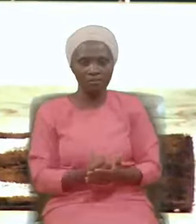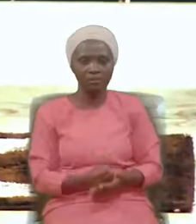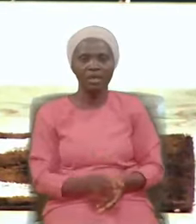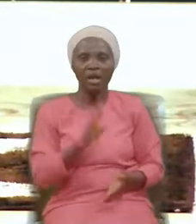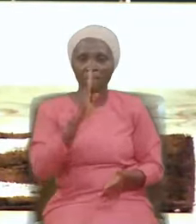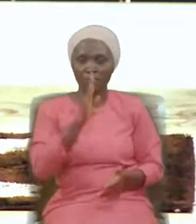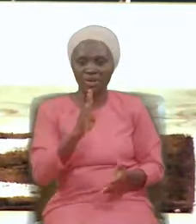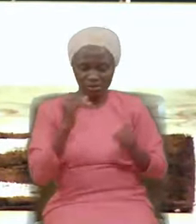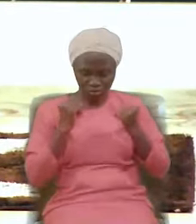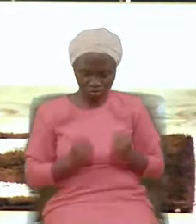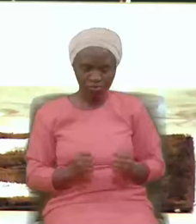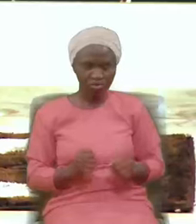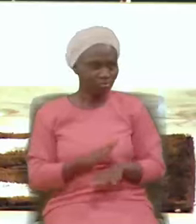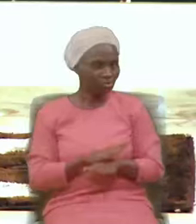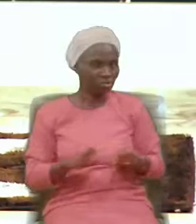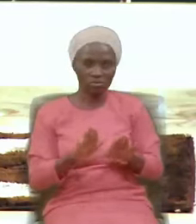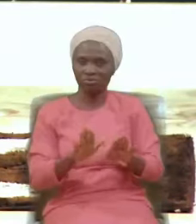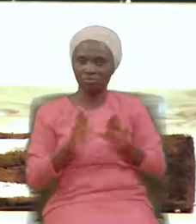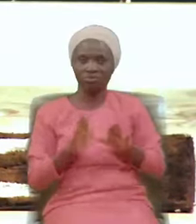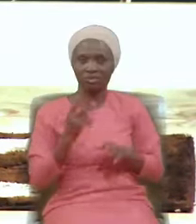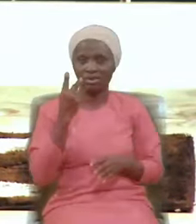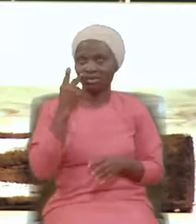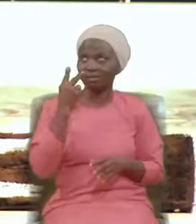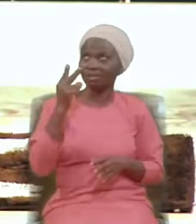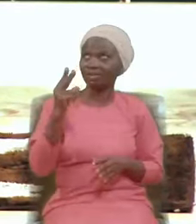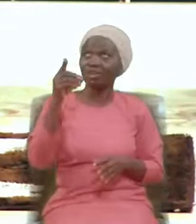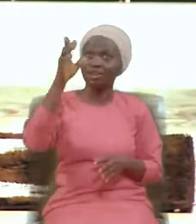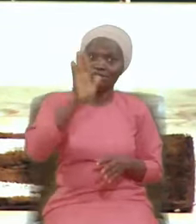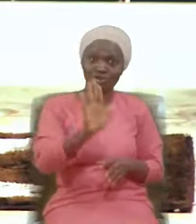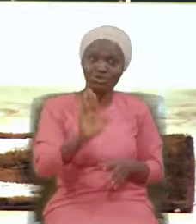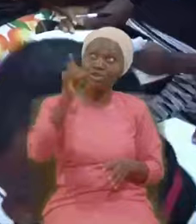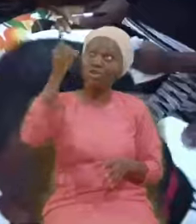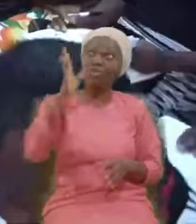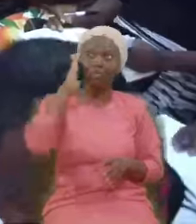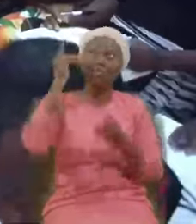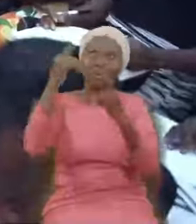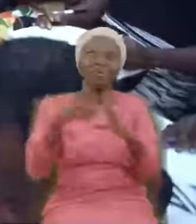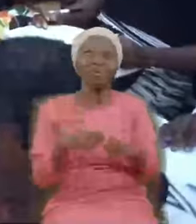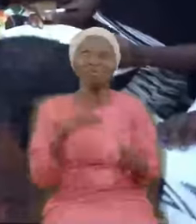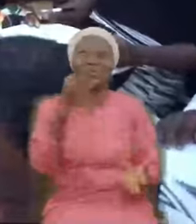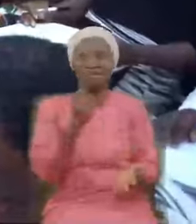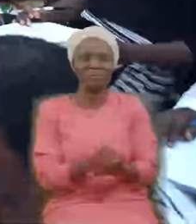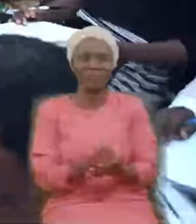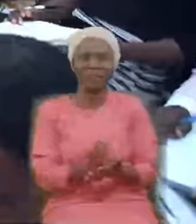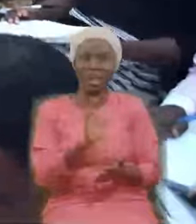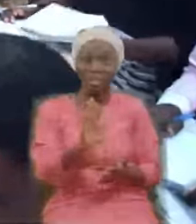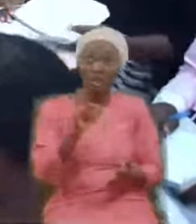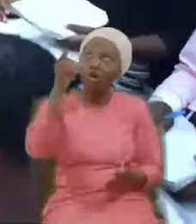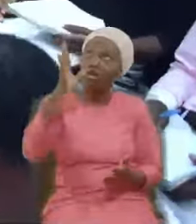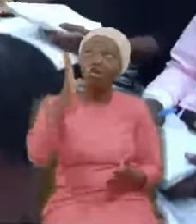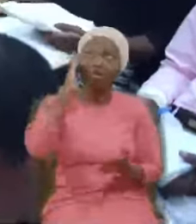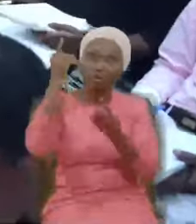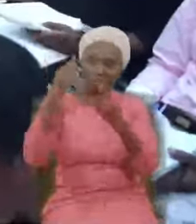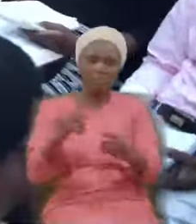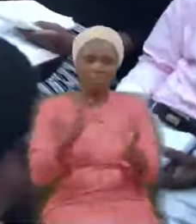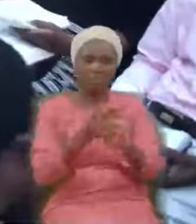point. Voici votre Dieu. La vengeance viendra. Votre Dieu viendra.